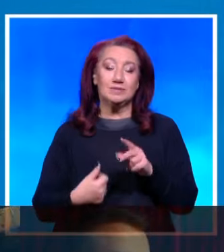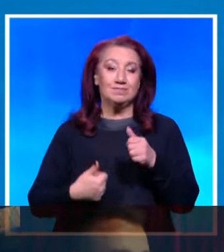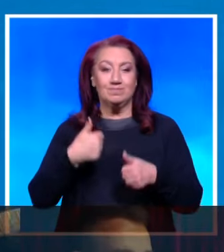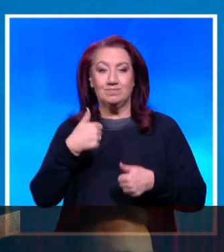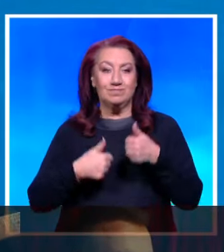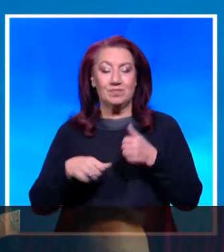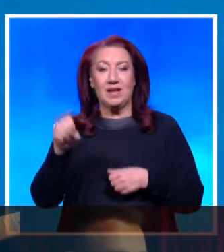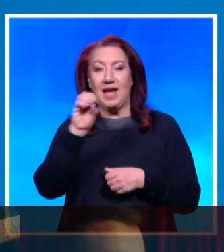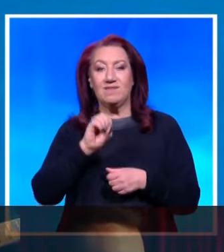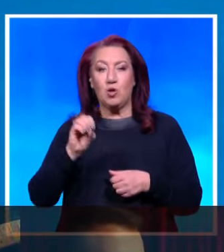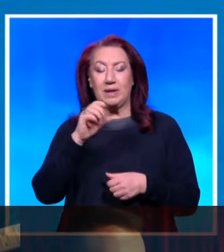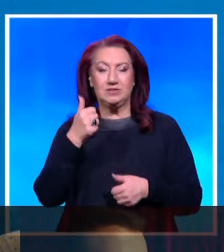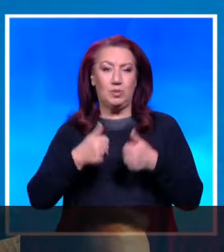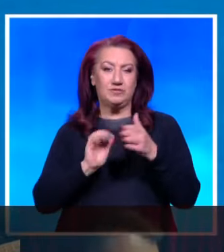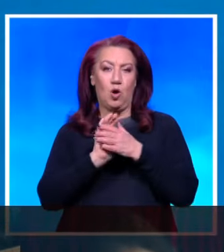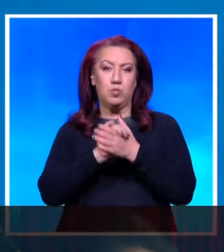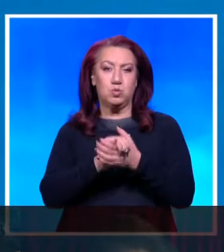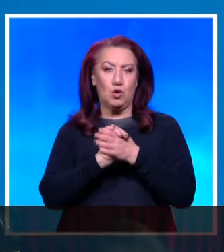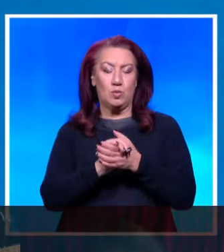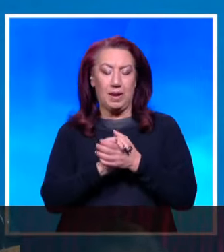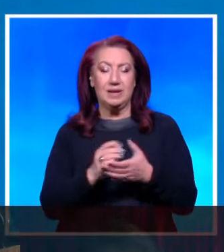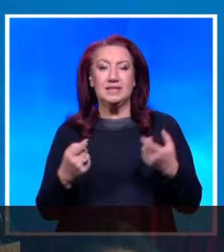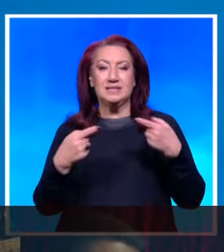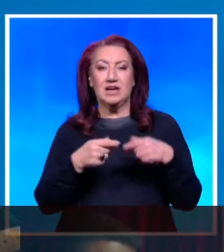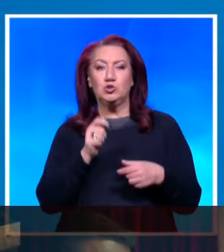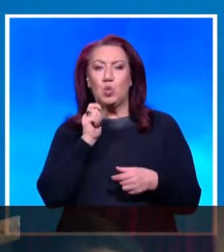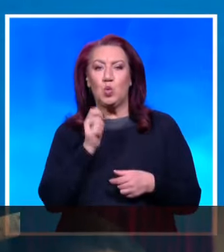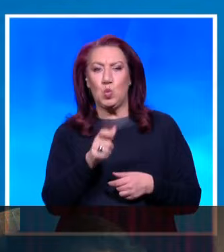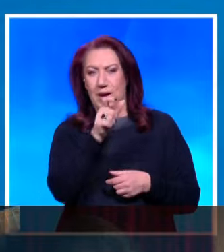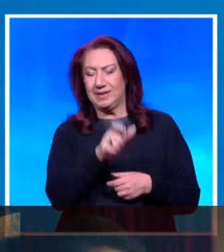в Букурещ след успех с 7-6 над украинката Соломира